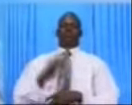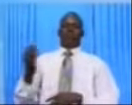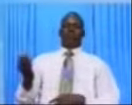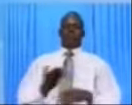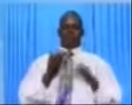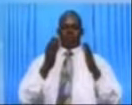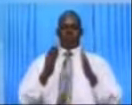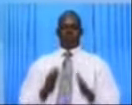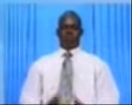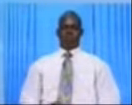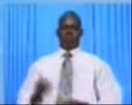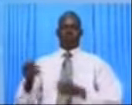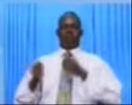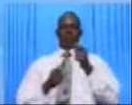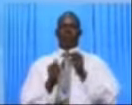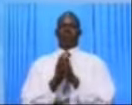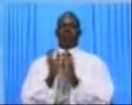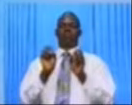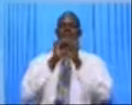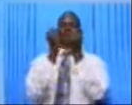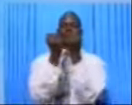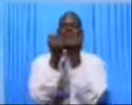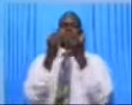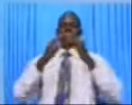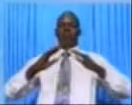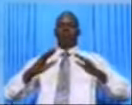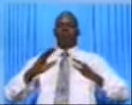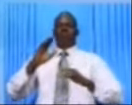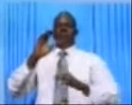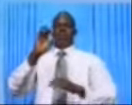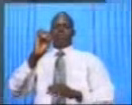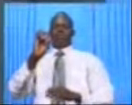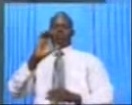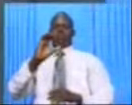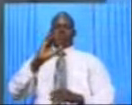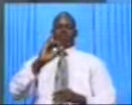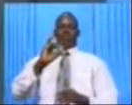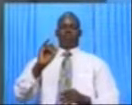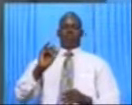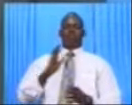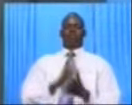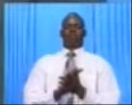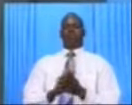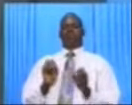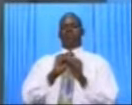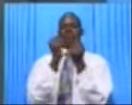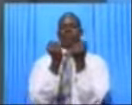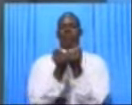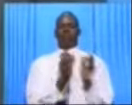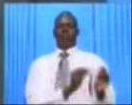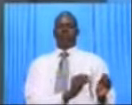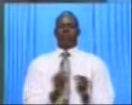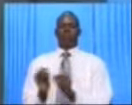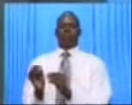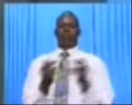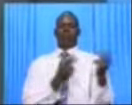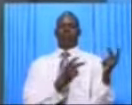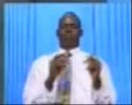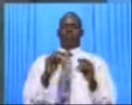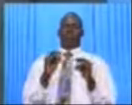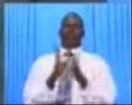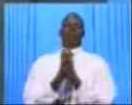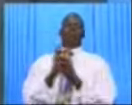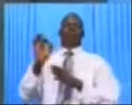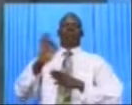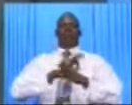Yves Rousteau, administrateur général de la société Eclipse. Alors, votre société organise, on l'a dit au cours de ce journal, une formation